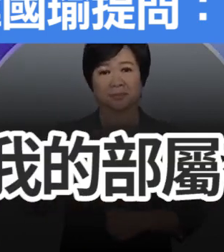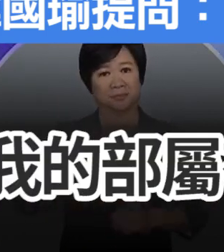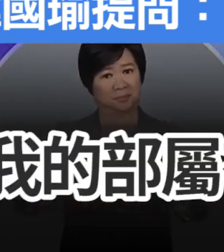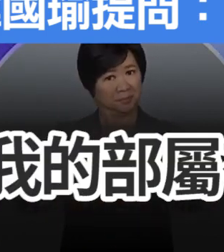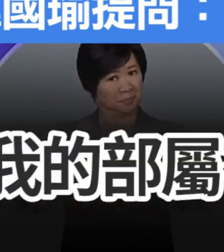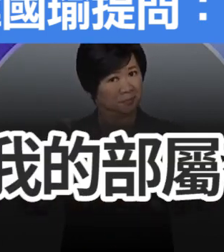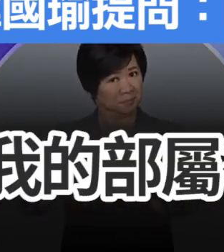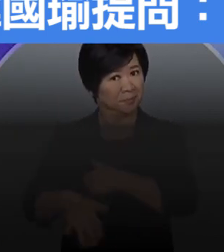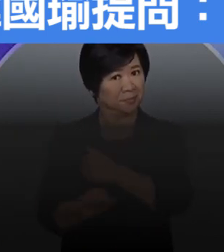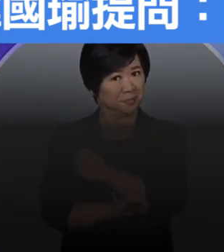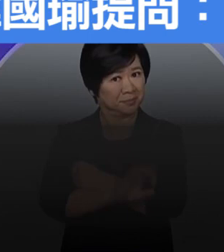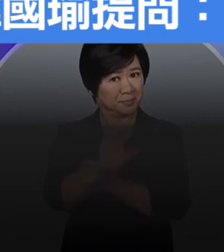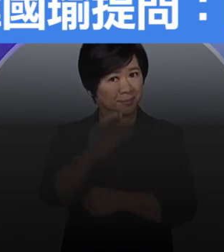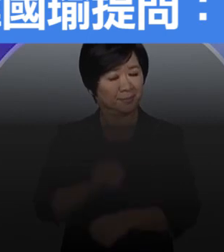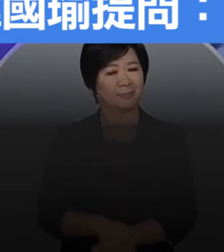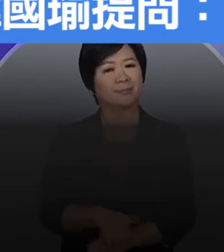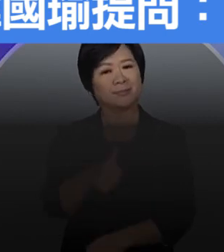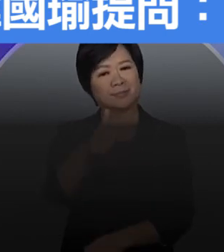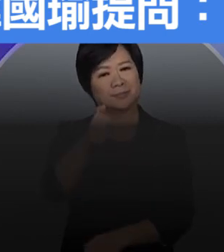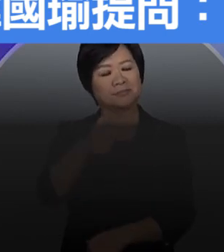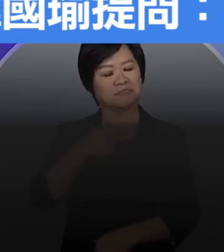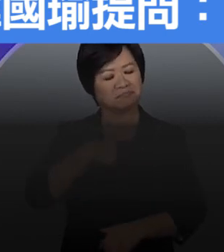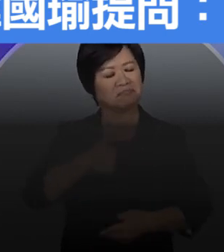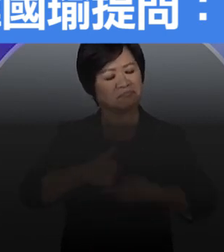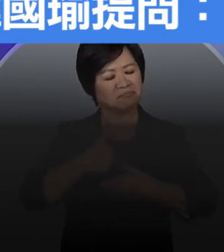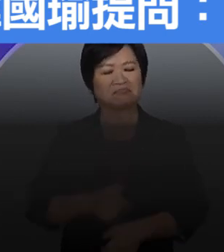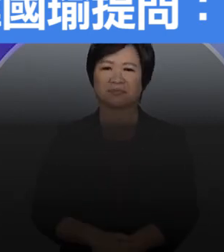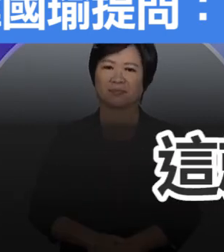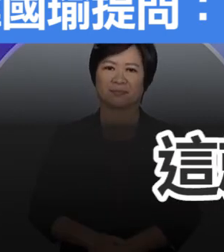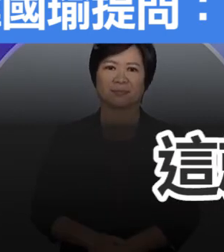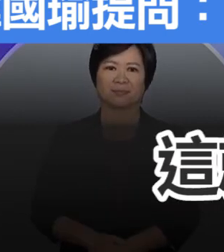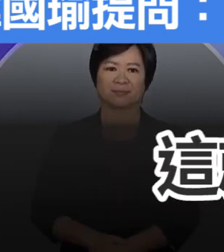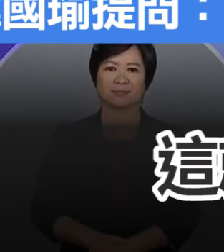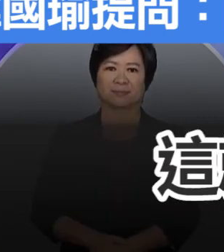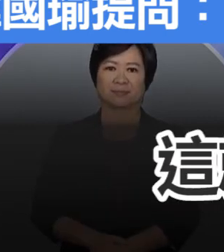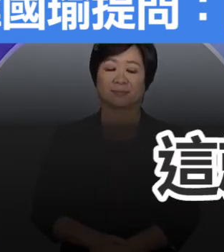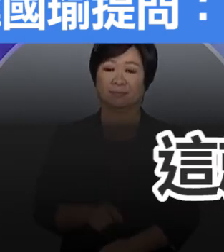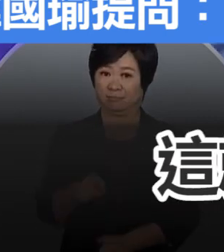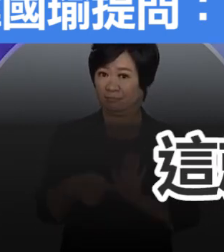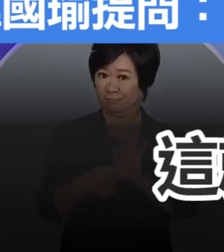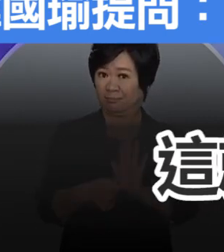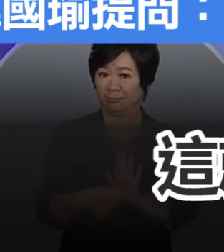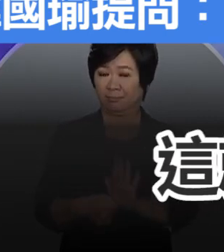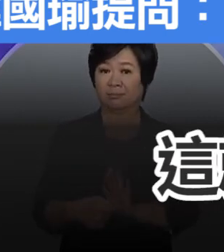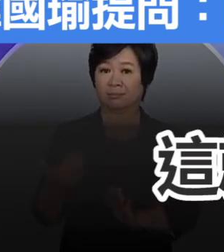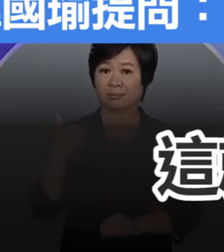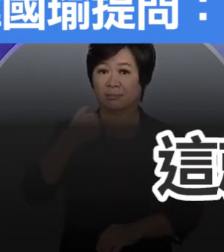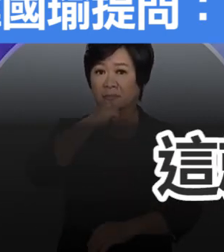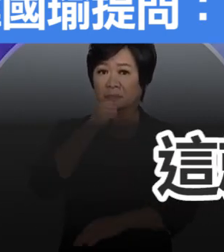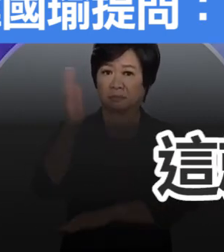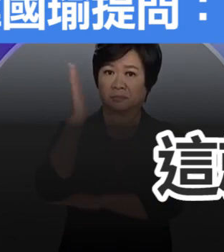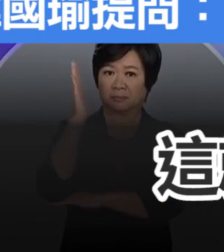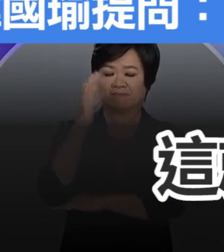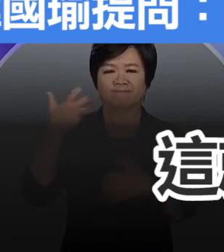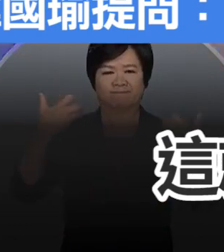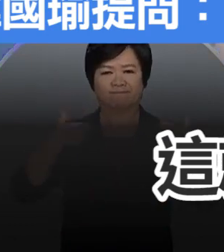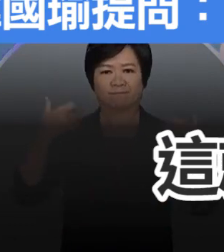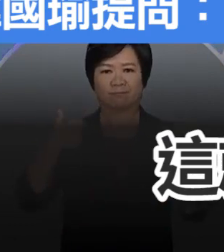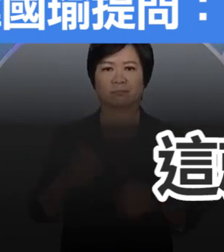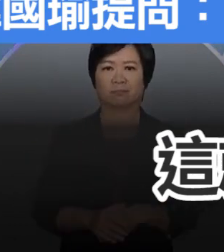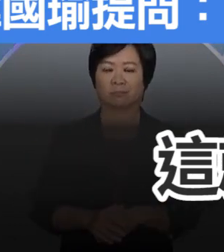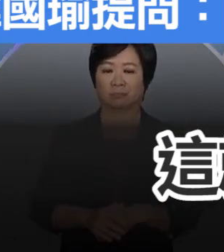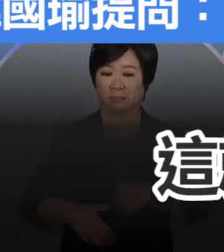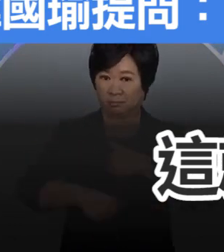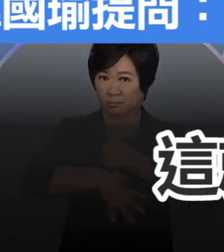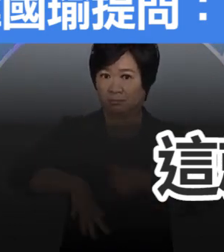属没有贪污，感谢你的肯定。这就是说，省府团队超过